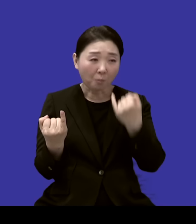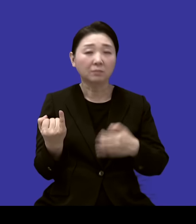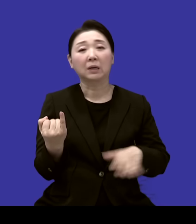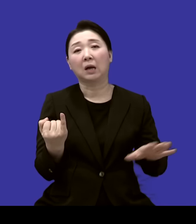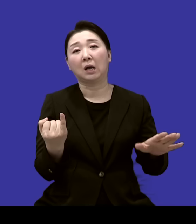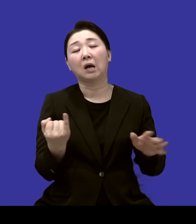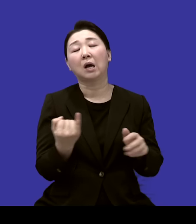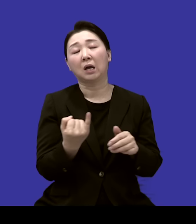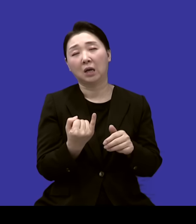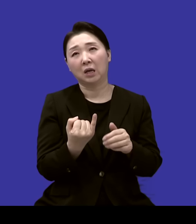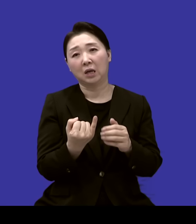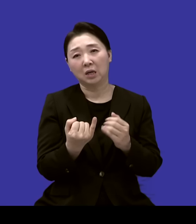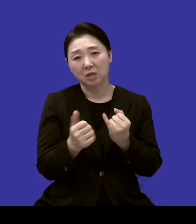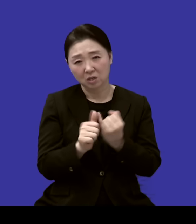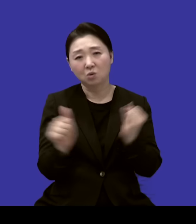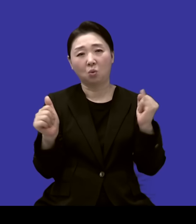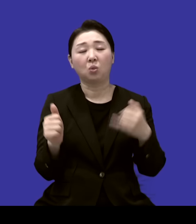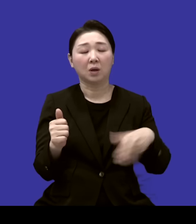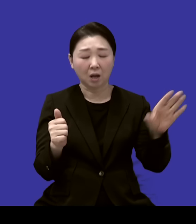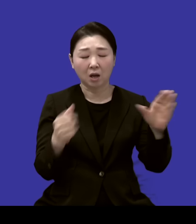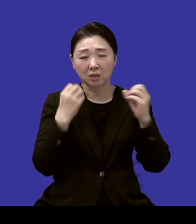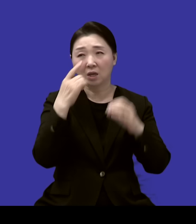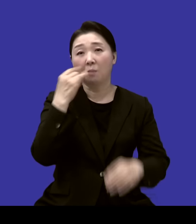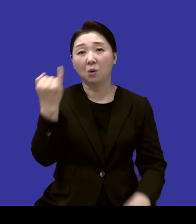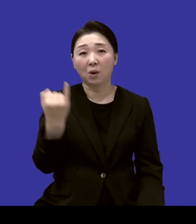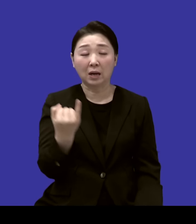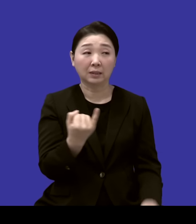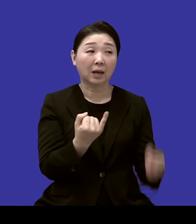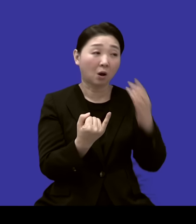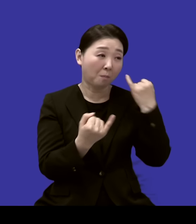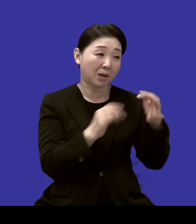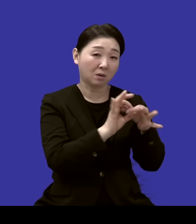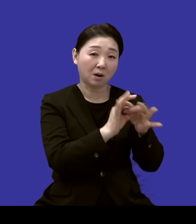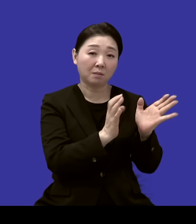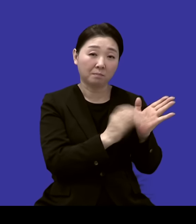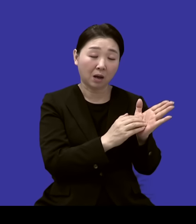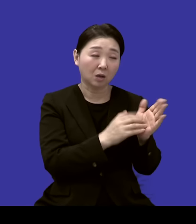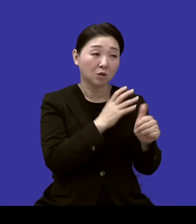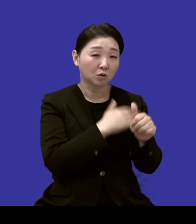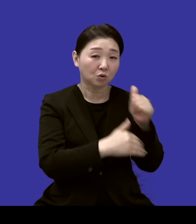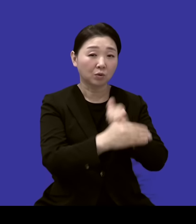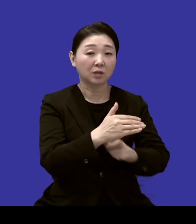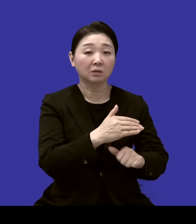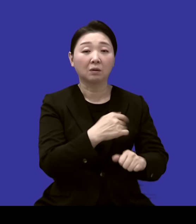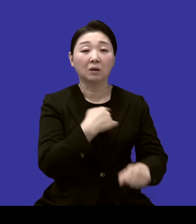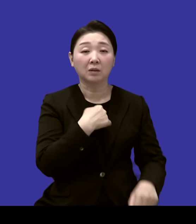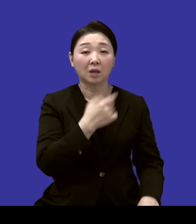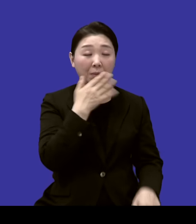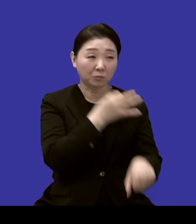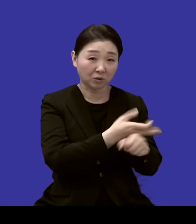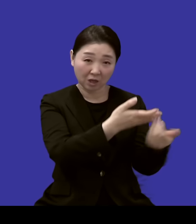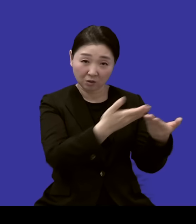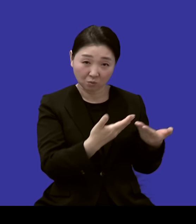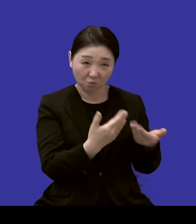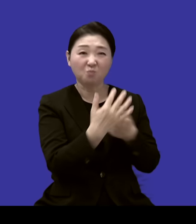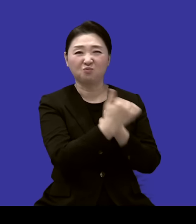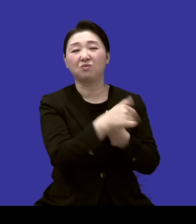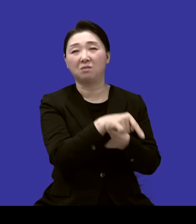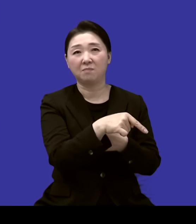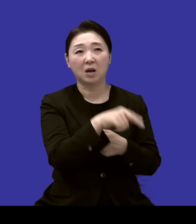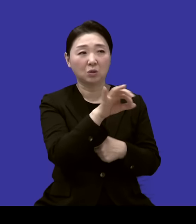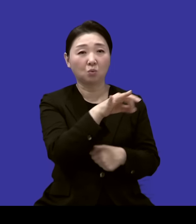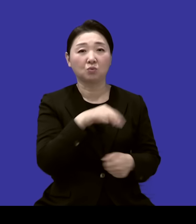이제 나가신 거예요. 이혼을 하시고 근데 그때도 네. 어머니랑 연락은 하고 있었어요. 네. 어머니가 저 주위에서 계속 저를 뭐 식사도 밥도 사주시고 불러내서. 예,